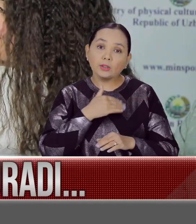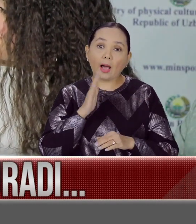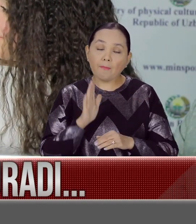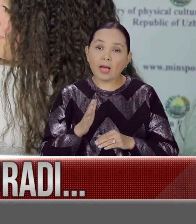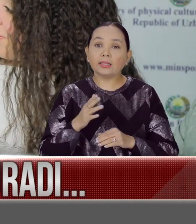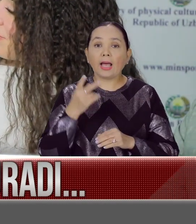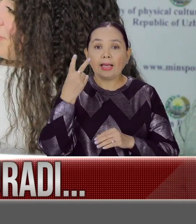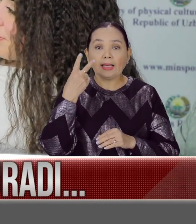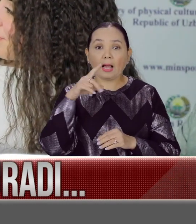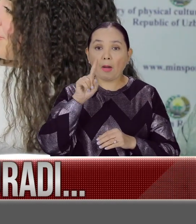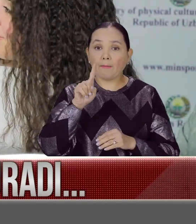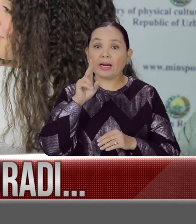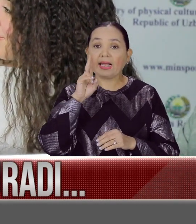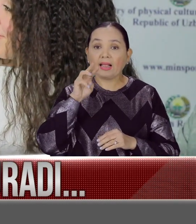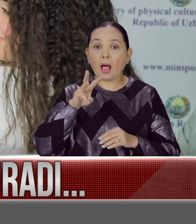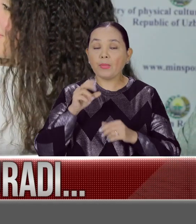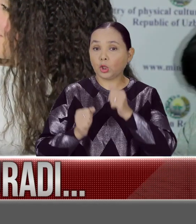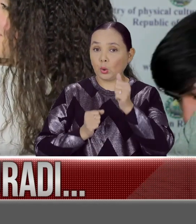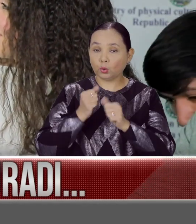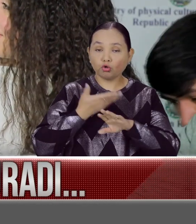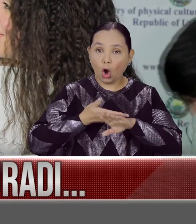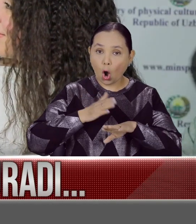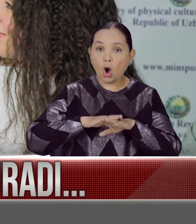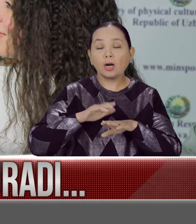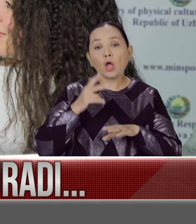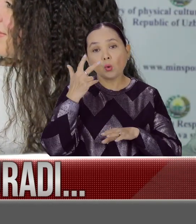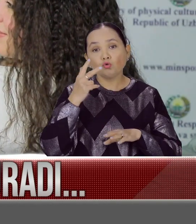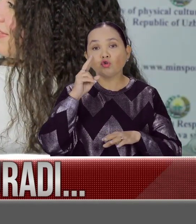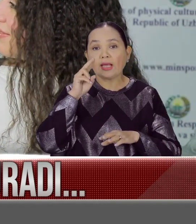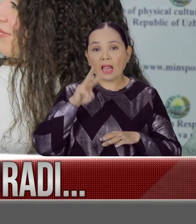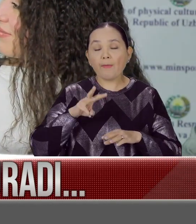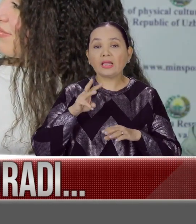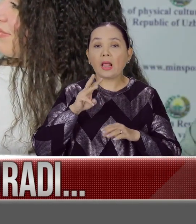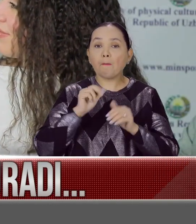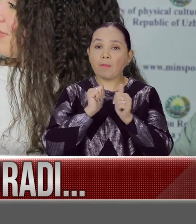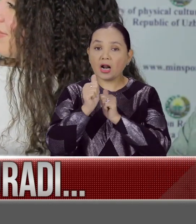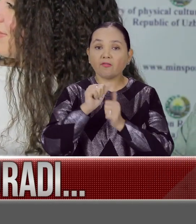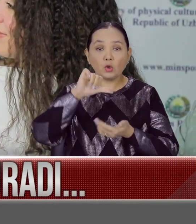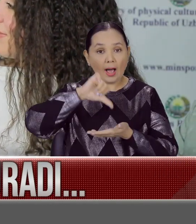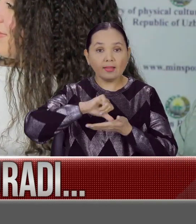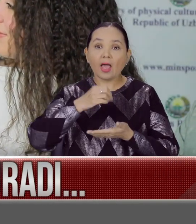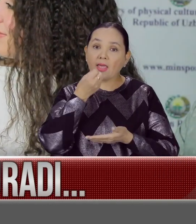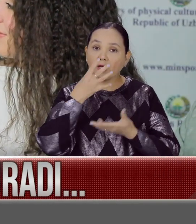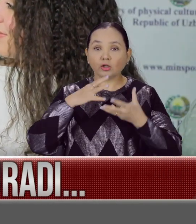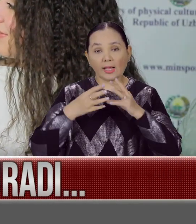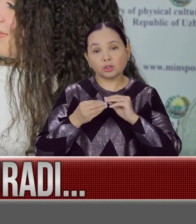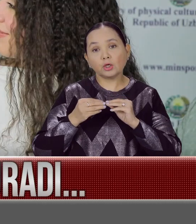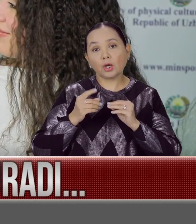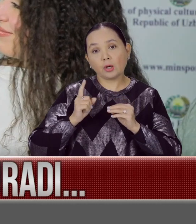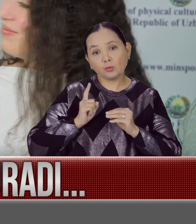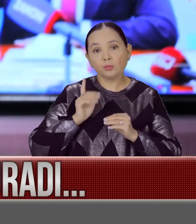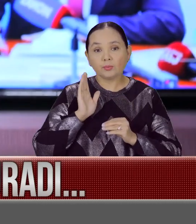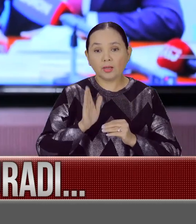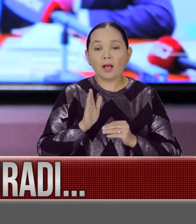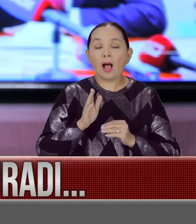Albatta 21 km yugurish juda ham og'ir, lekin o'sha 3 kilometrlik marafonda men ham qatnashib, o'zimni yaxshi natijalarimni ko'rsatishga harakat